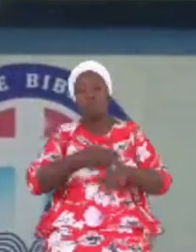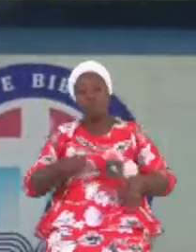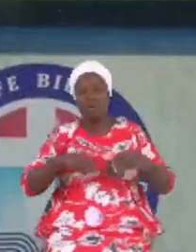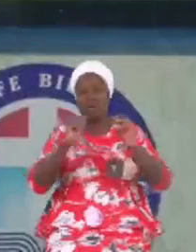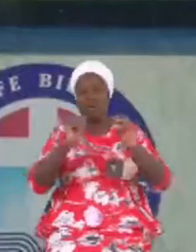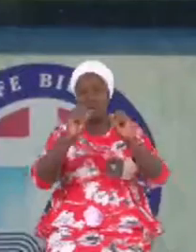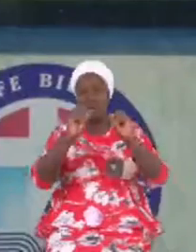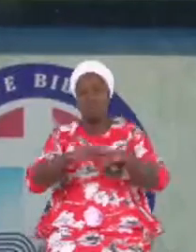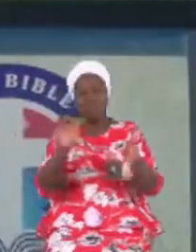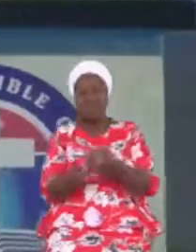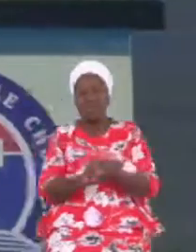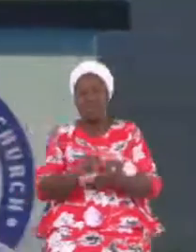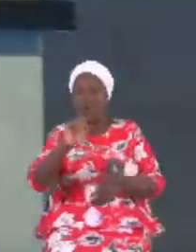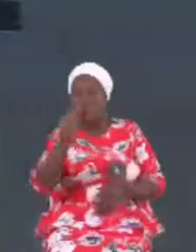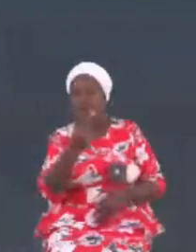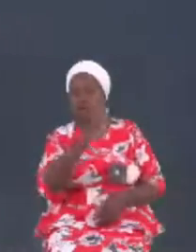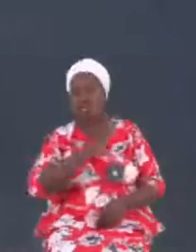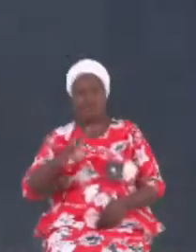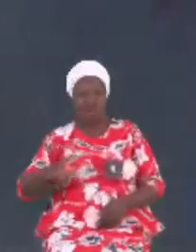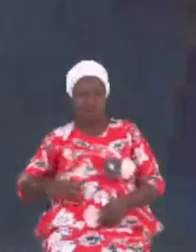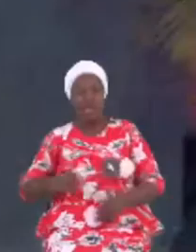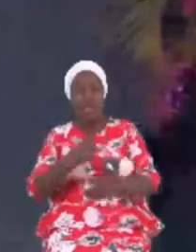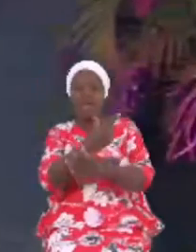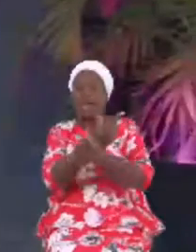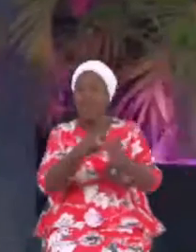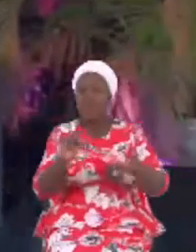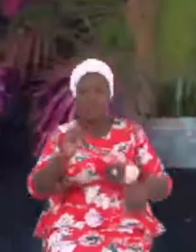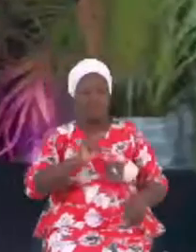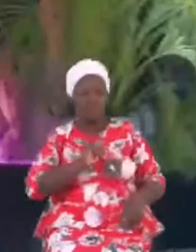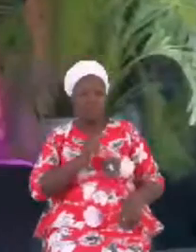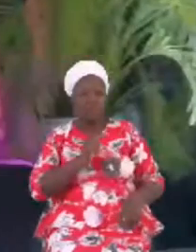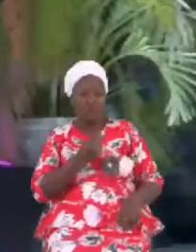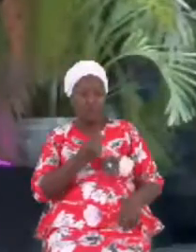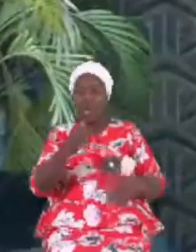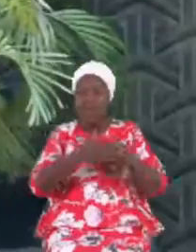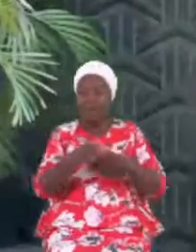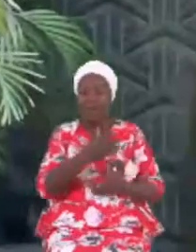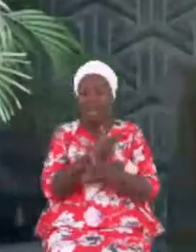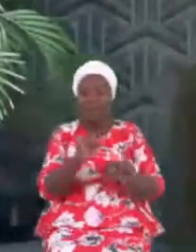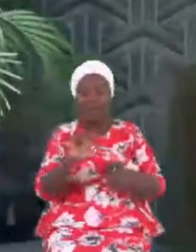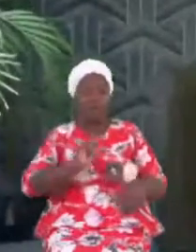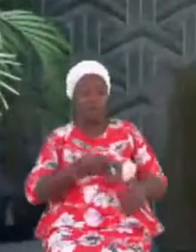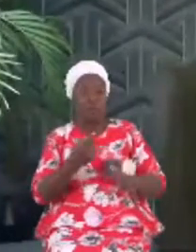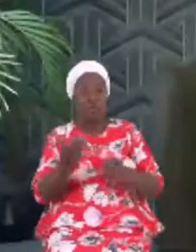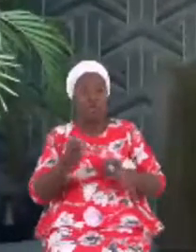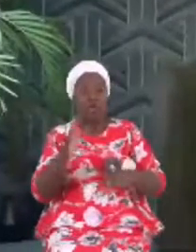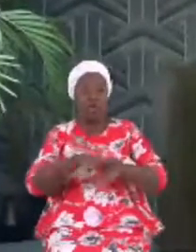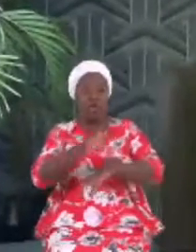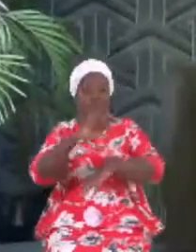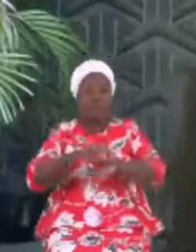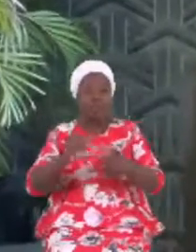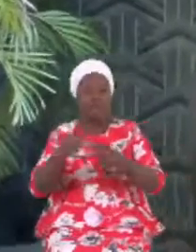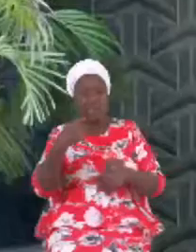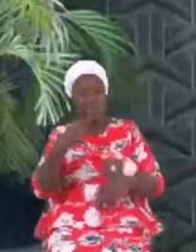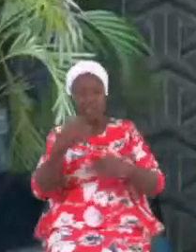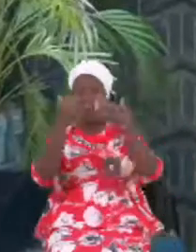ne font pas ça. Seul Christ qui nous libère. Et après avoir libéré sur la terre, il dit,